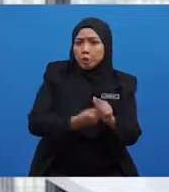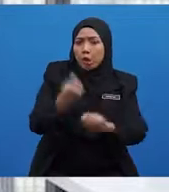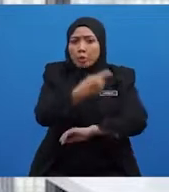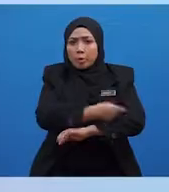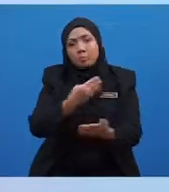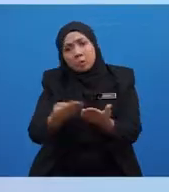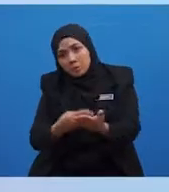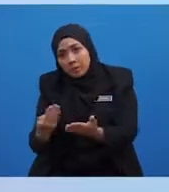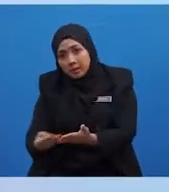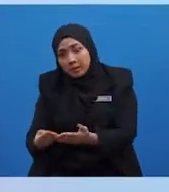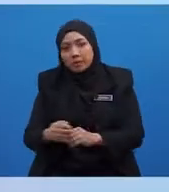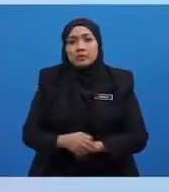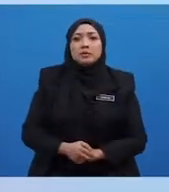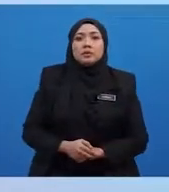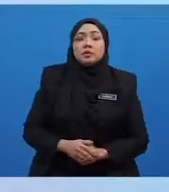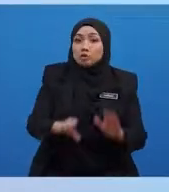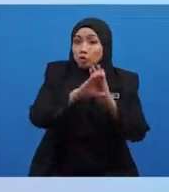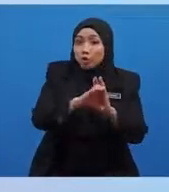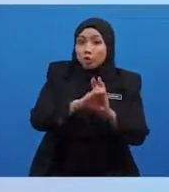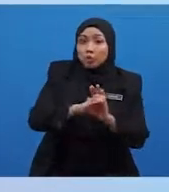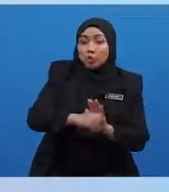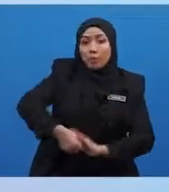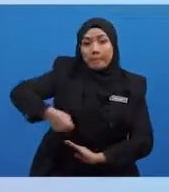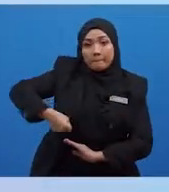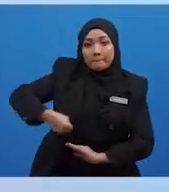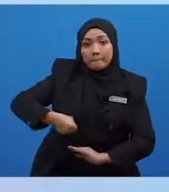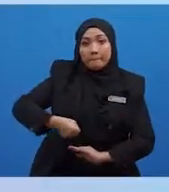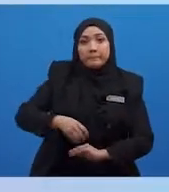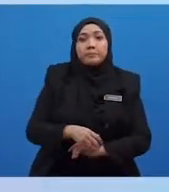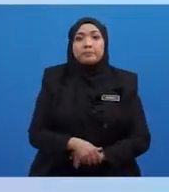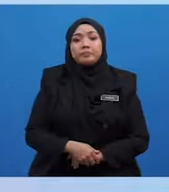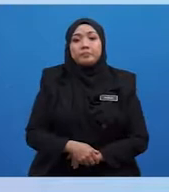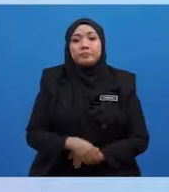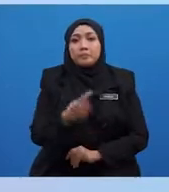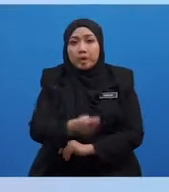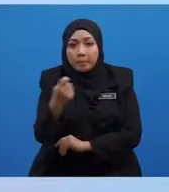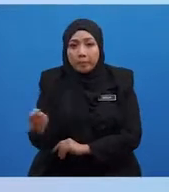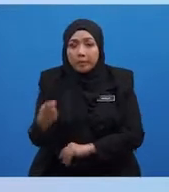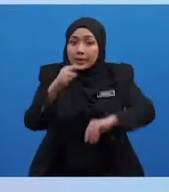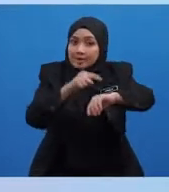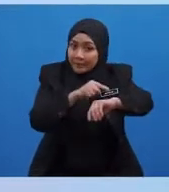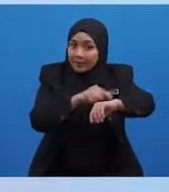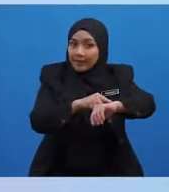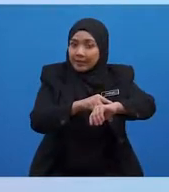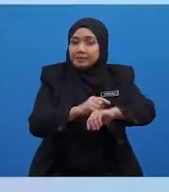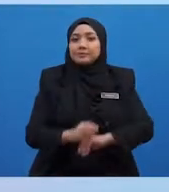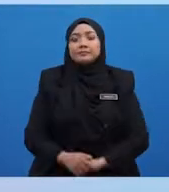Contohnya adalah seperti tas tangan, perabot dan jam tangan.